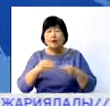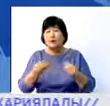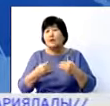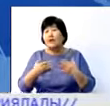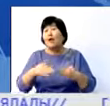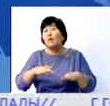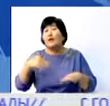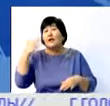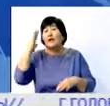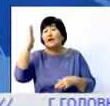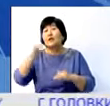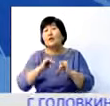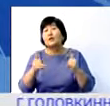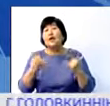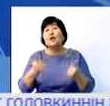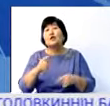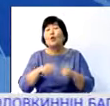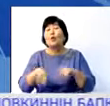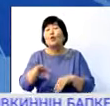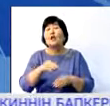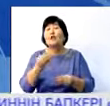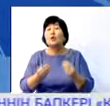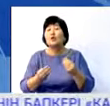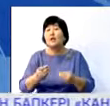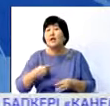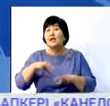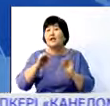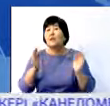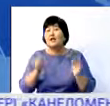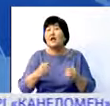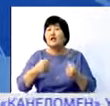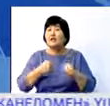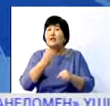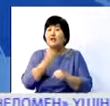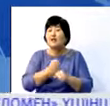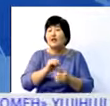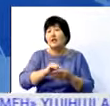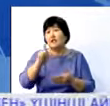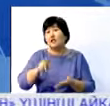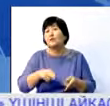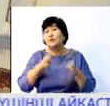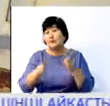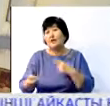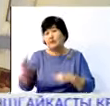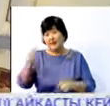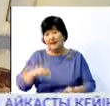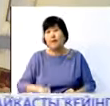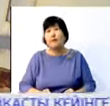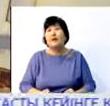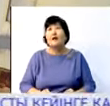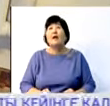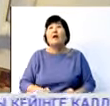қиялын дамытып, көкжиегін кеңейтуге арналған отандық ойыншықтар жасайтын шебердің шағын ұстаханасында тілшіміз болып келді.